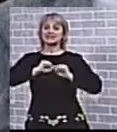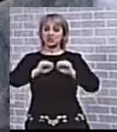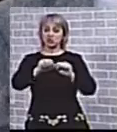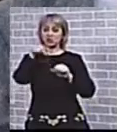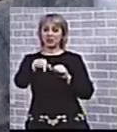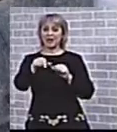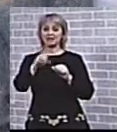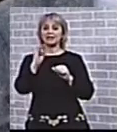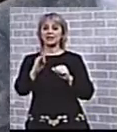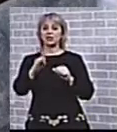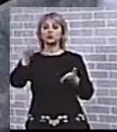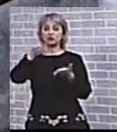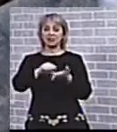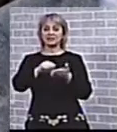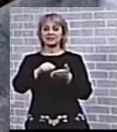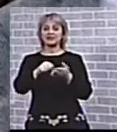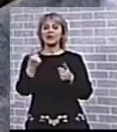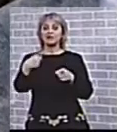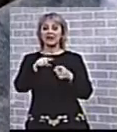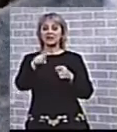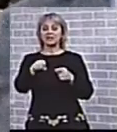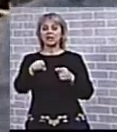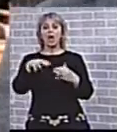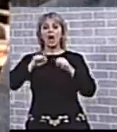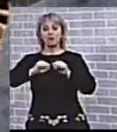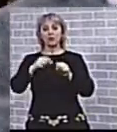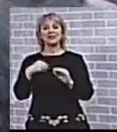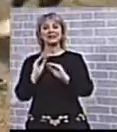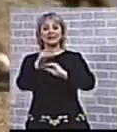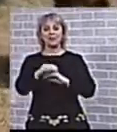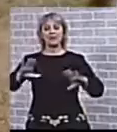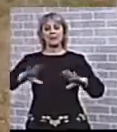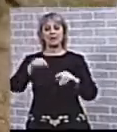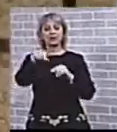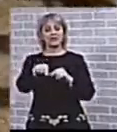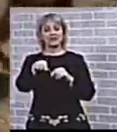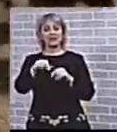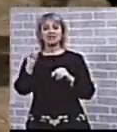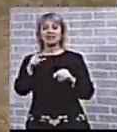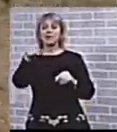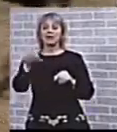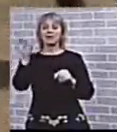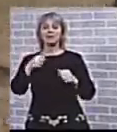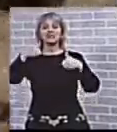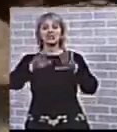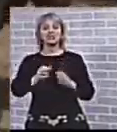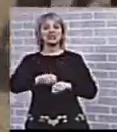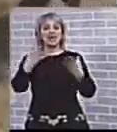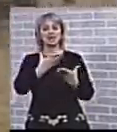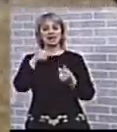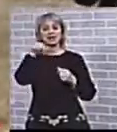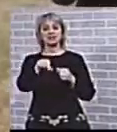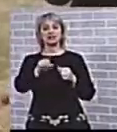защищали и участвовали в этой обороне. И мы добавляем лошадей. Они как бы вот самый момент, но мы решили это сделать ярко,